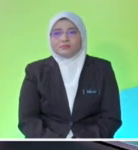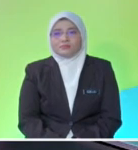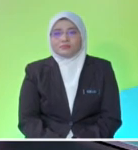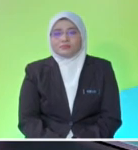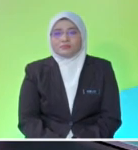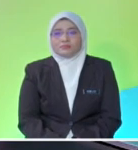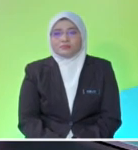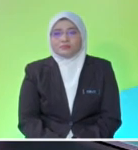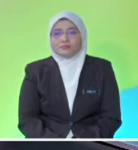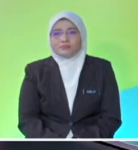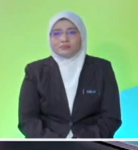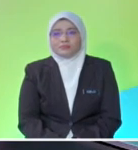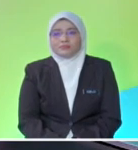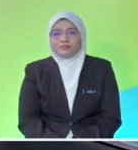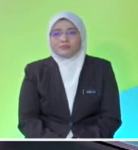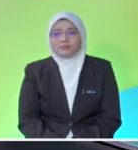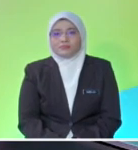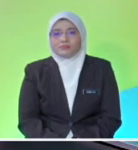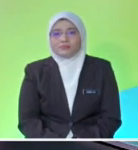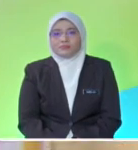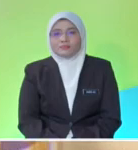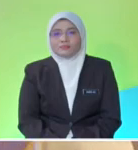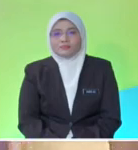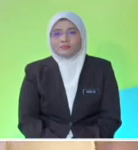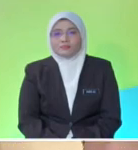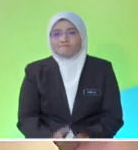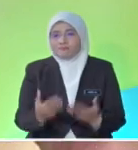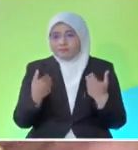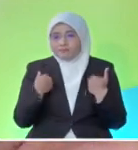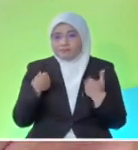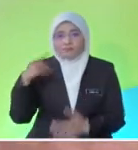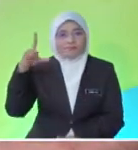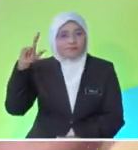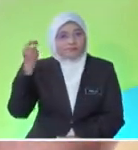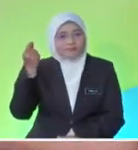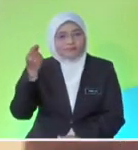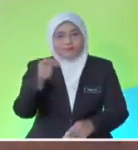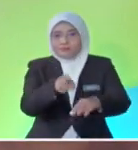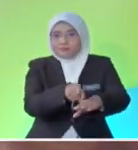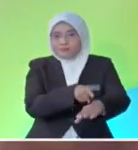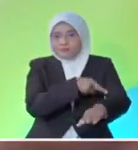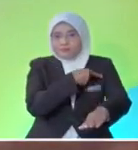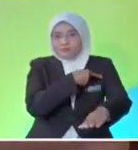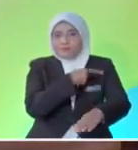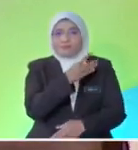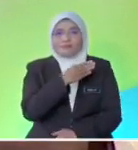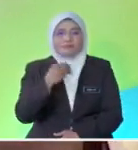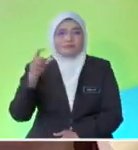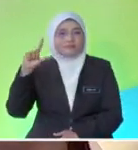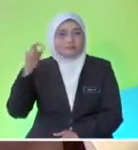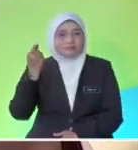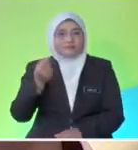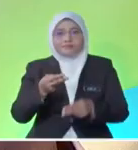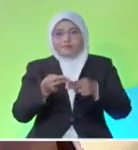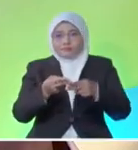Yang kecil ni. Baik. Kita ada jarum panjang dan jarum pendeklah cikgu. Betul. Nampak ni. Itu adalah